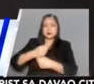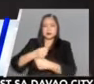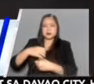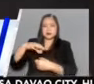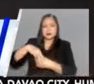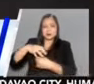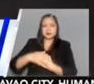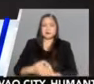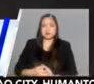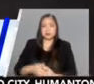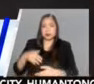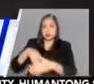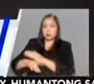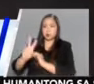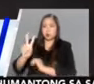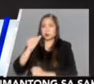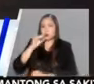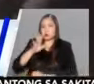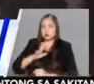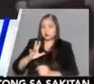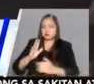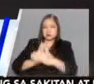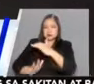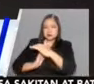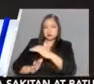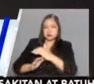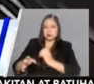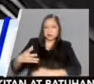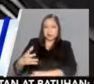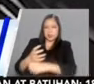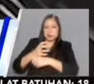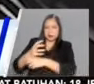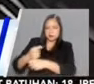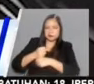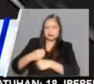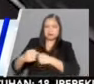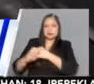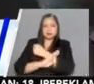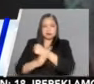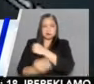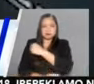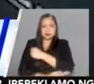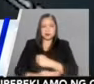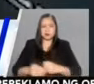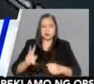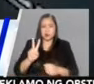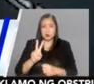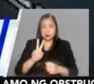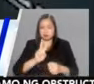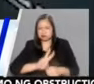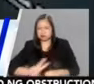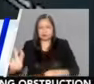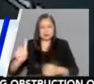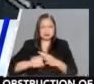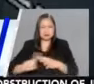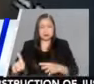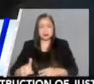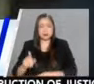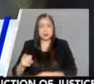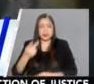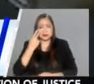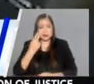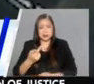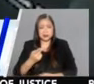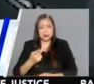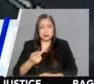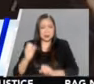nila ang dalawang babaeng customer at inagawang isang bag. Napatakbo ang mga biktima. Ang isa kita na hinagis ang kanyang bag